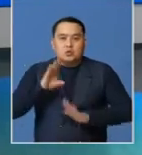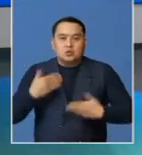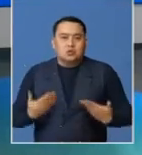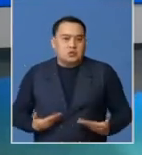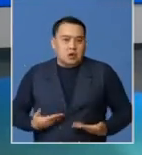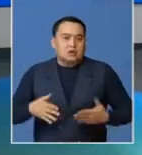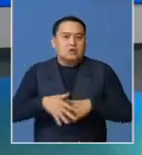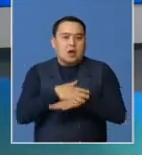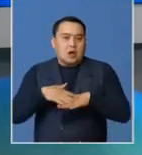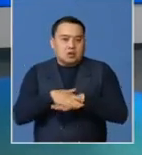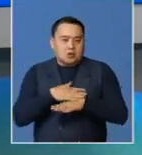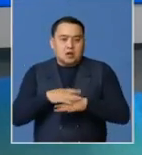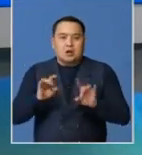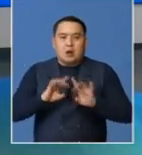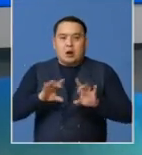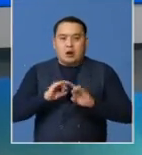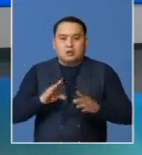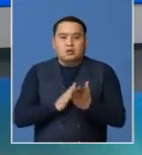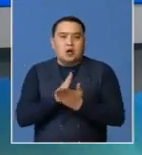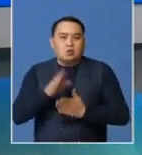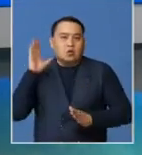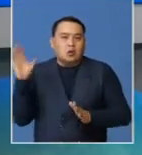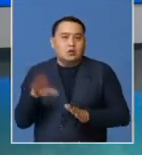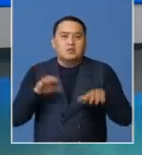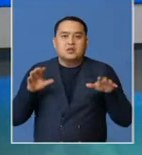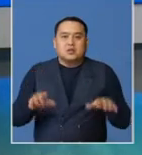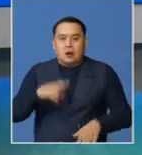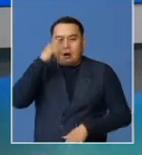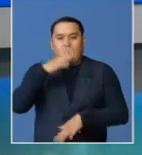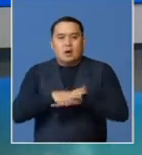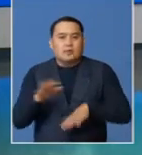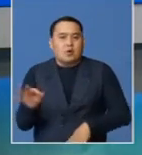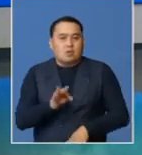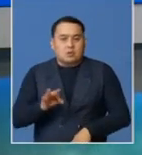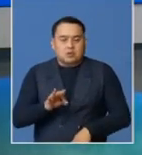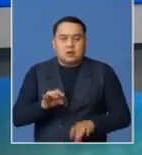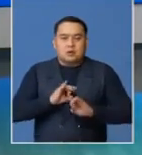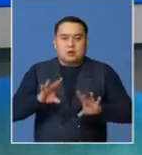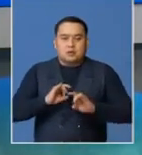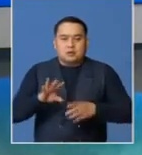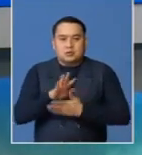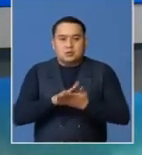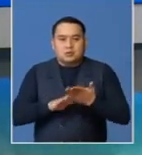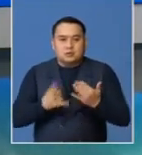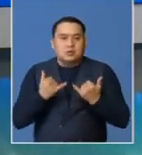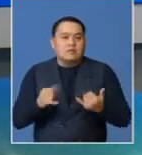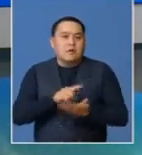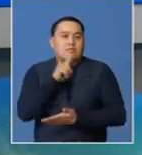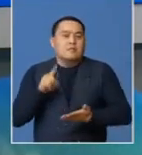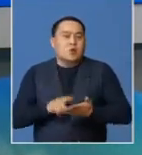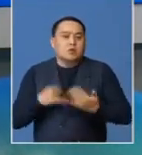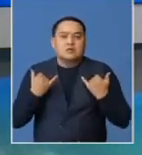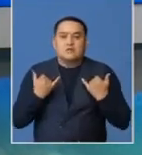жизни населения, стало известно на заслушивании под председательством акима области Амандыка Баталова. Главная